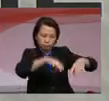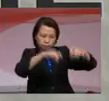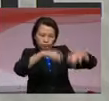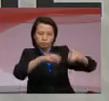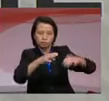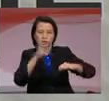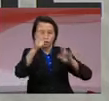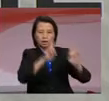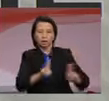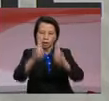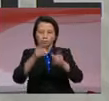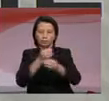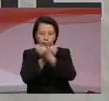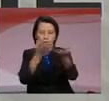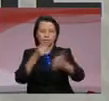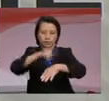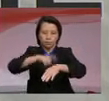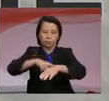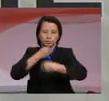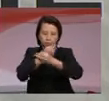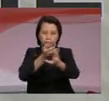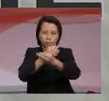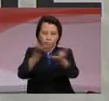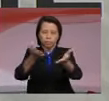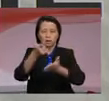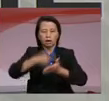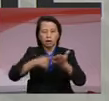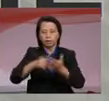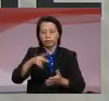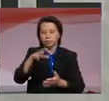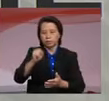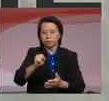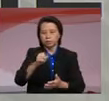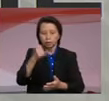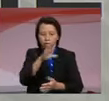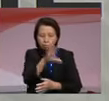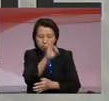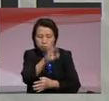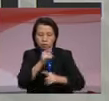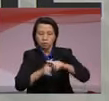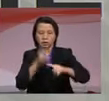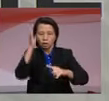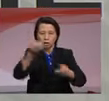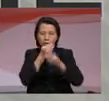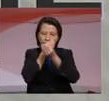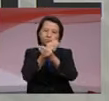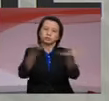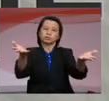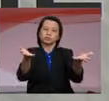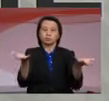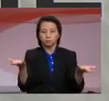will update from time to time, and if there's any other cases that's detected positive, we will inform the public.